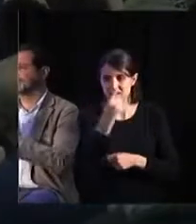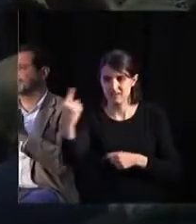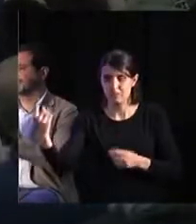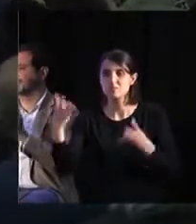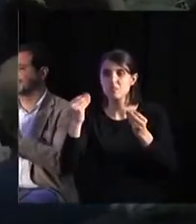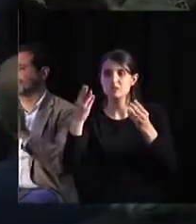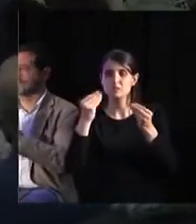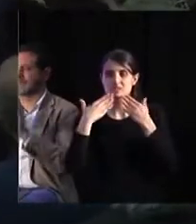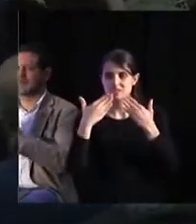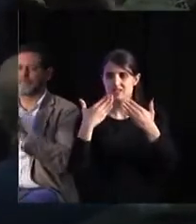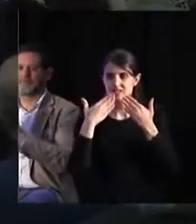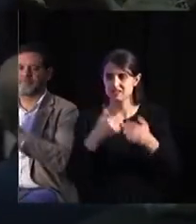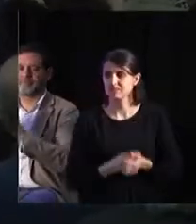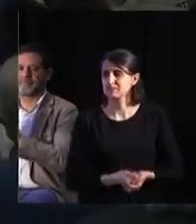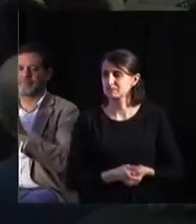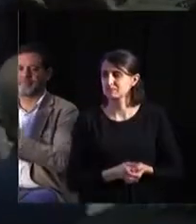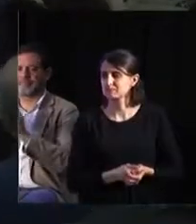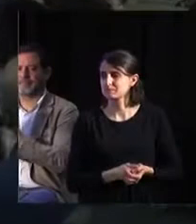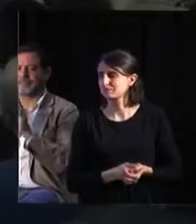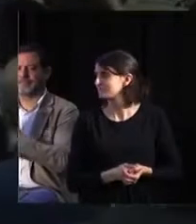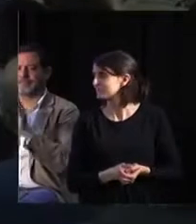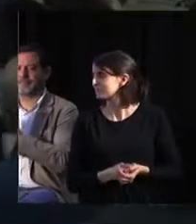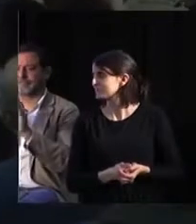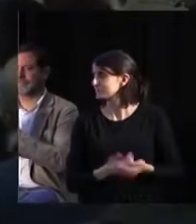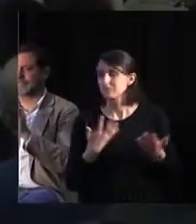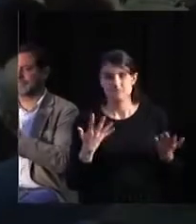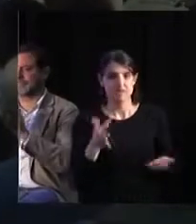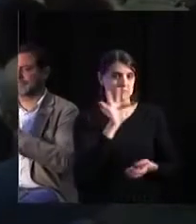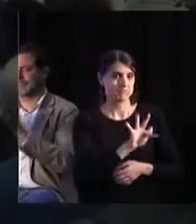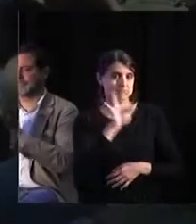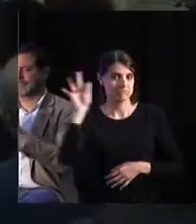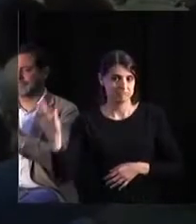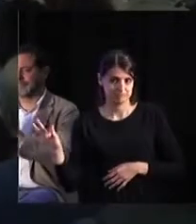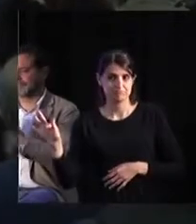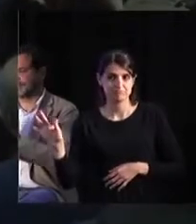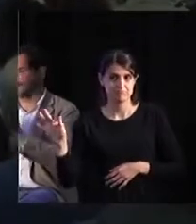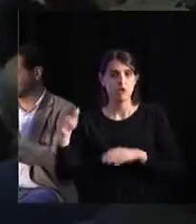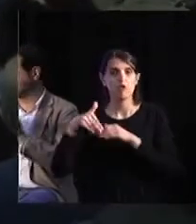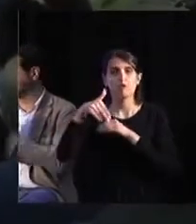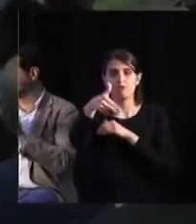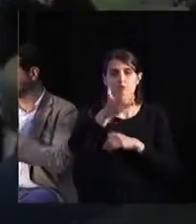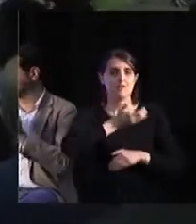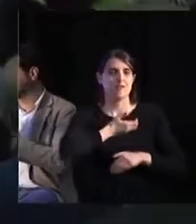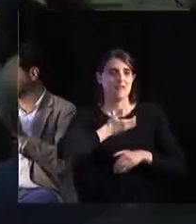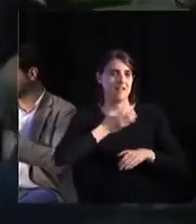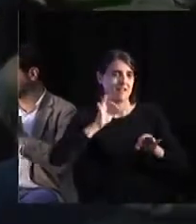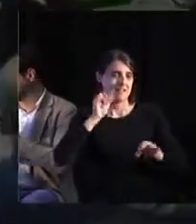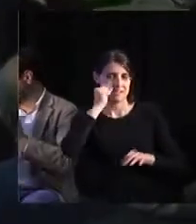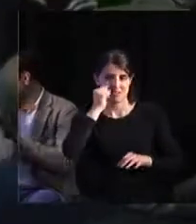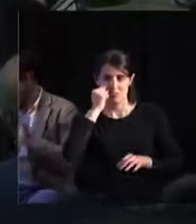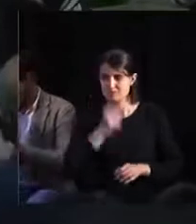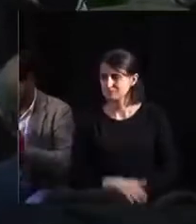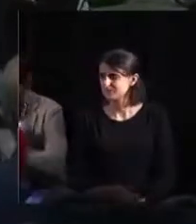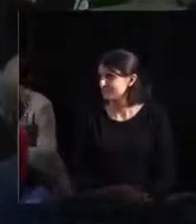oblidem mai qui som i d'on venim. I amb tots vosaltres us deixo amb la futura alcaldessa de Barcelona. Sí que es pot!